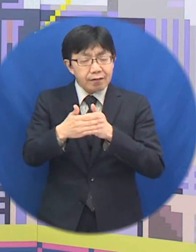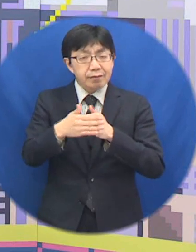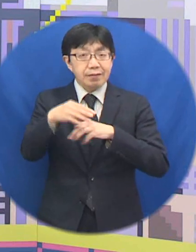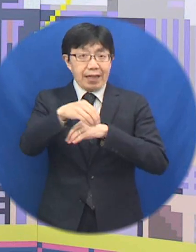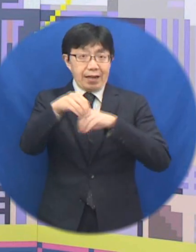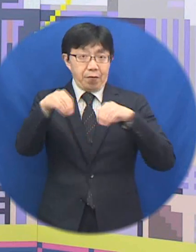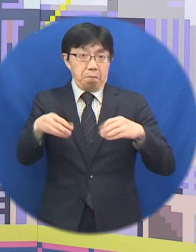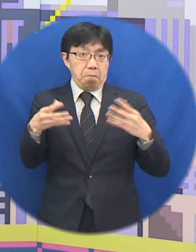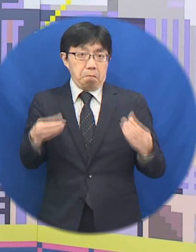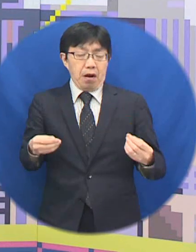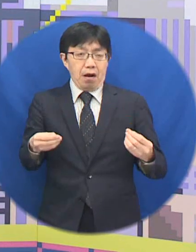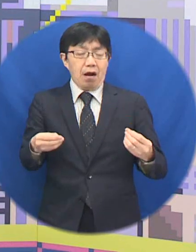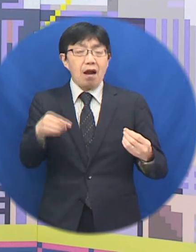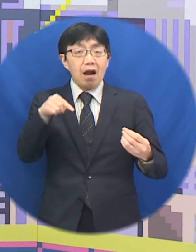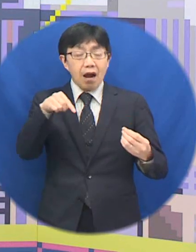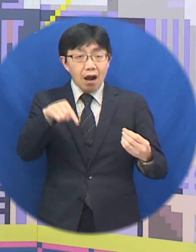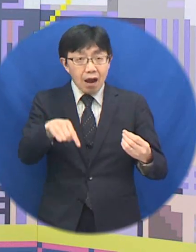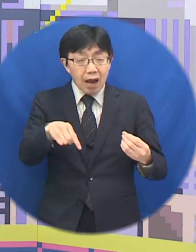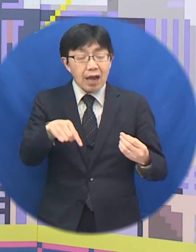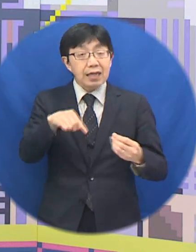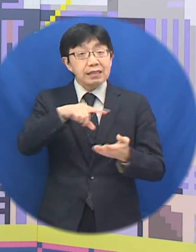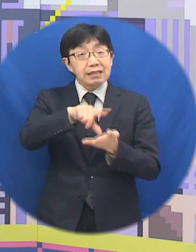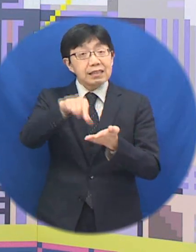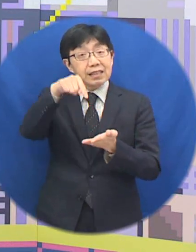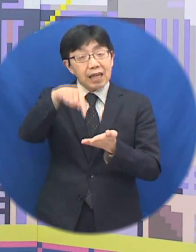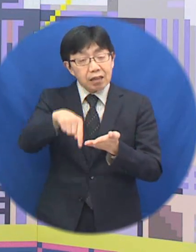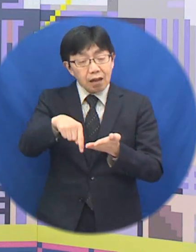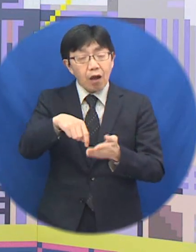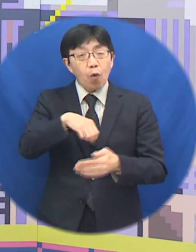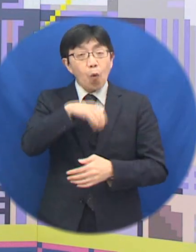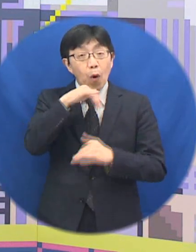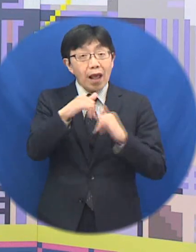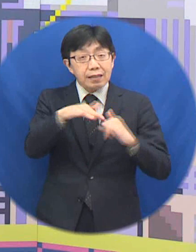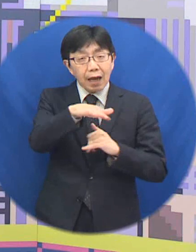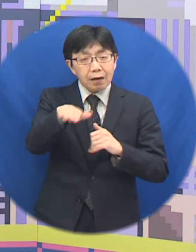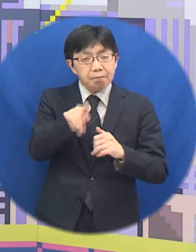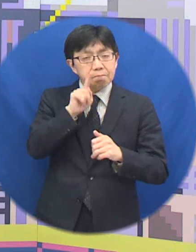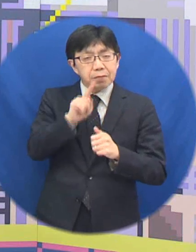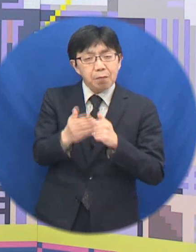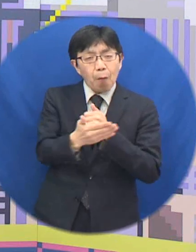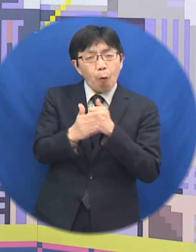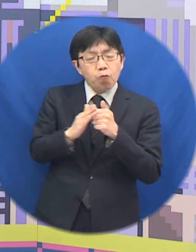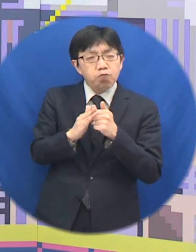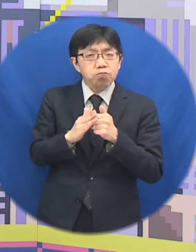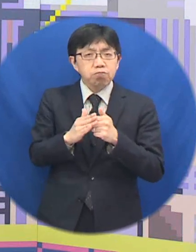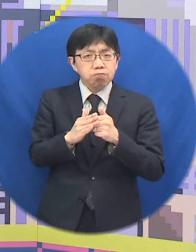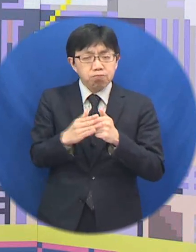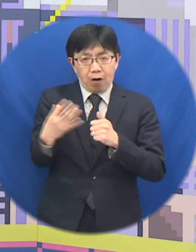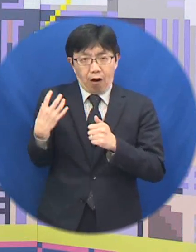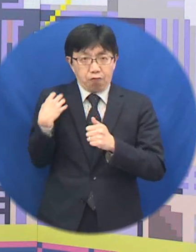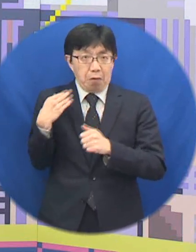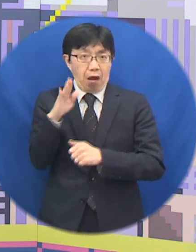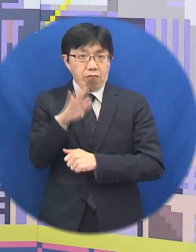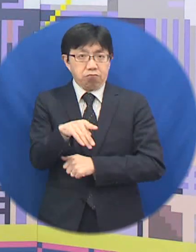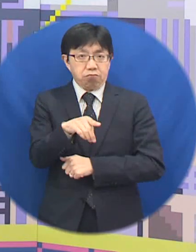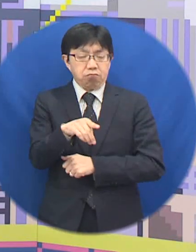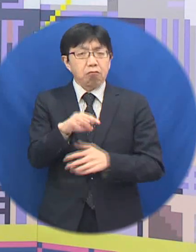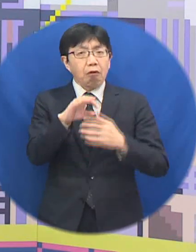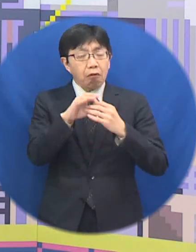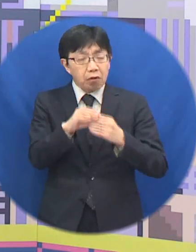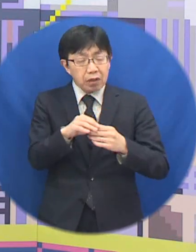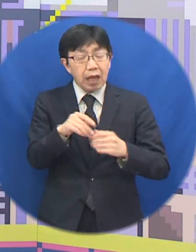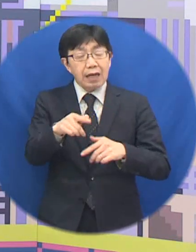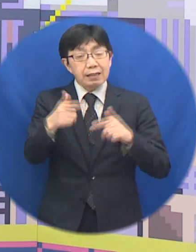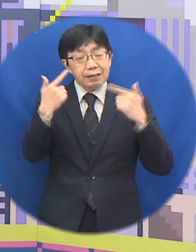ので地域で高齢者を見守っていただくという役割も果たしていただいています。 はい。 で、そのためにですね、より多くの方に